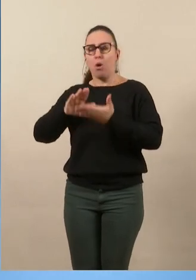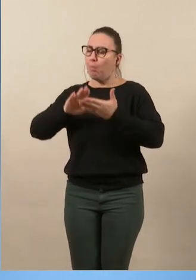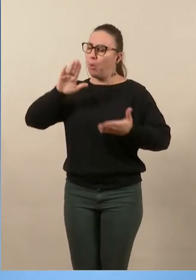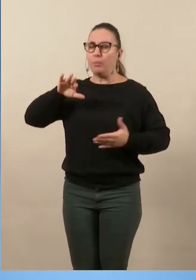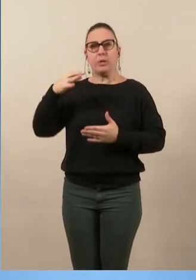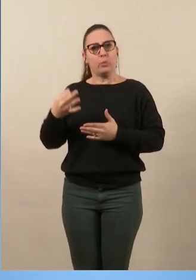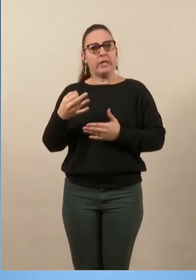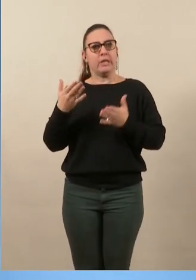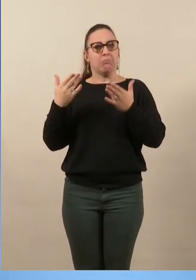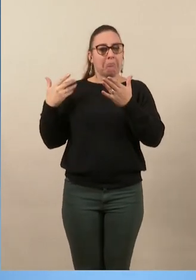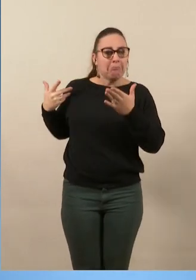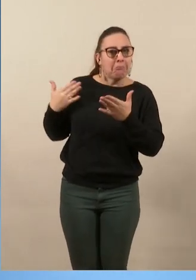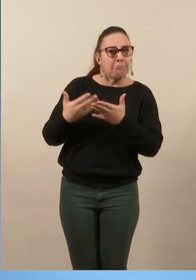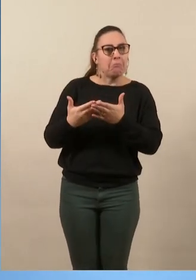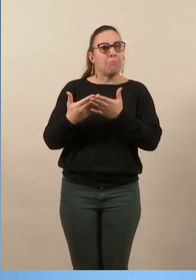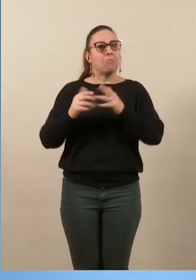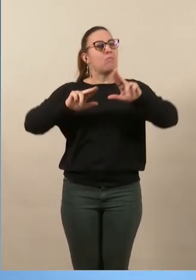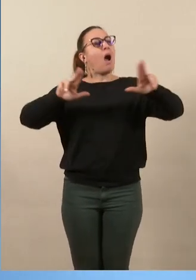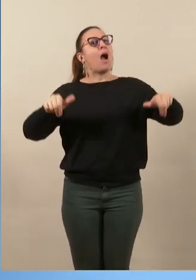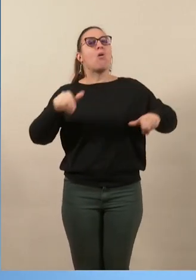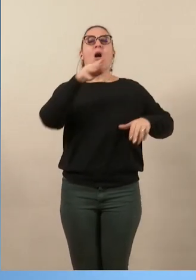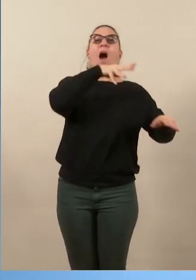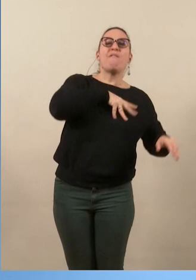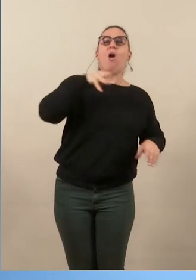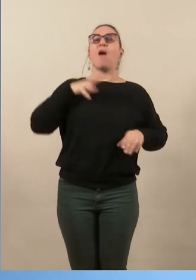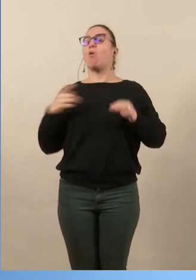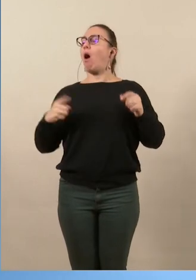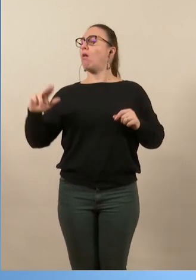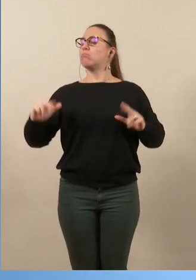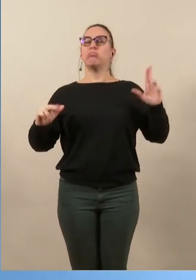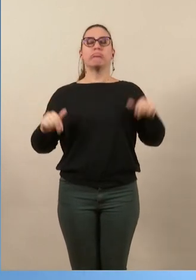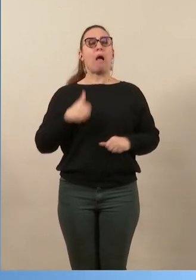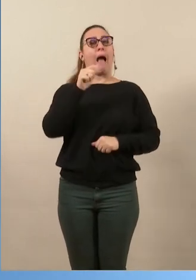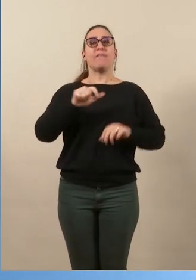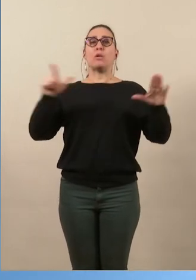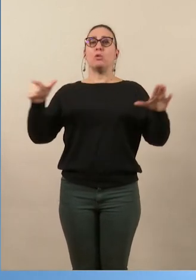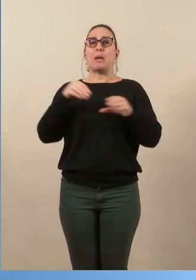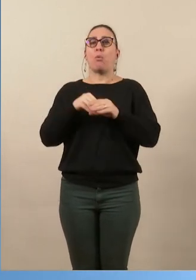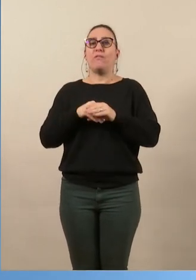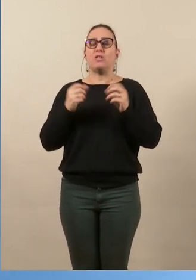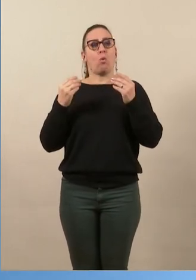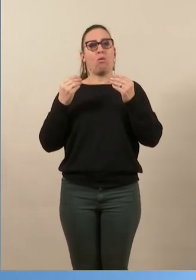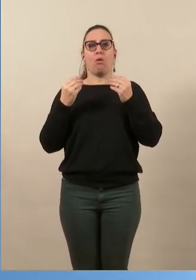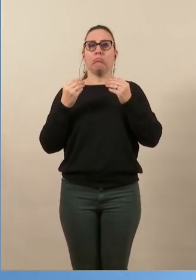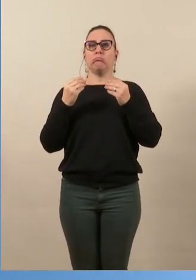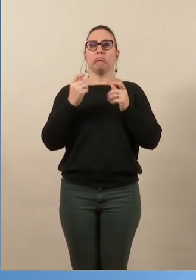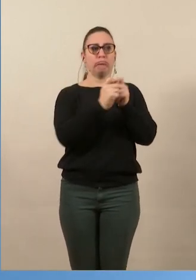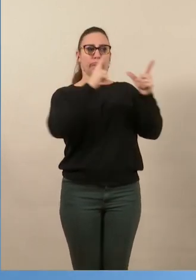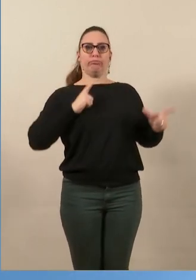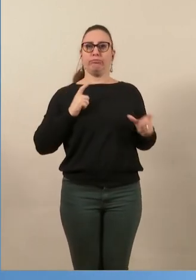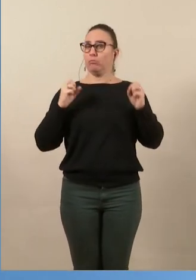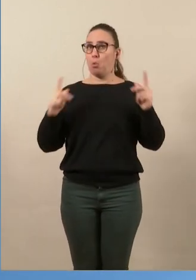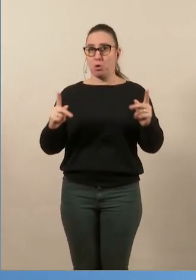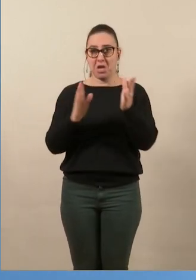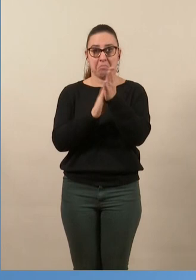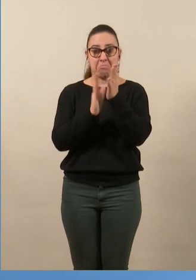que suite à à l'accord avec avec des avocats bah la provision c'est 1.7 parce que là ok bah